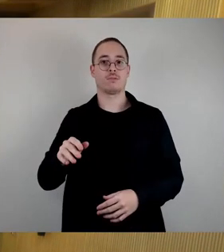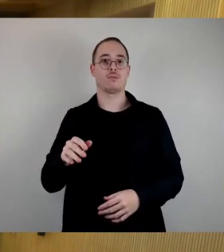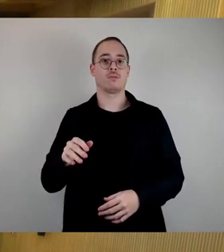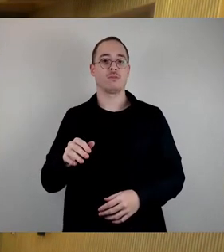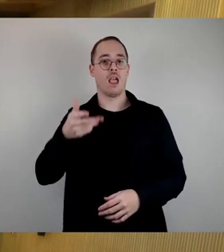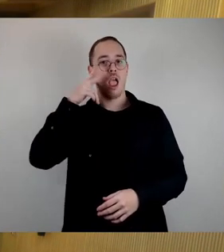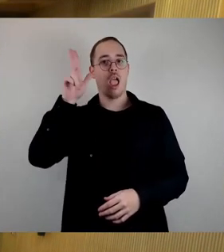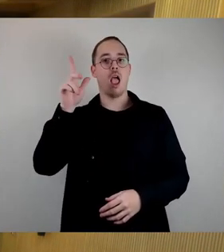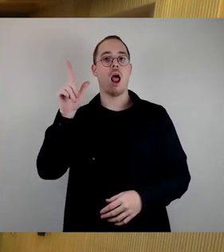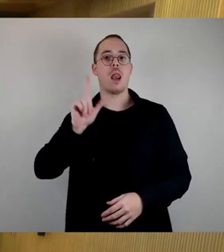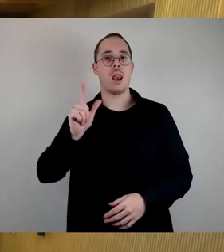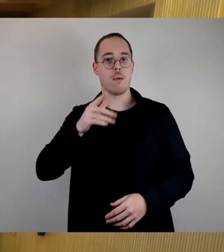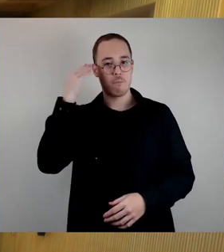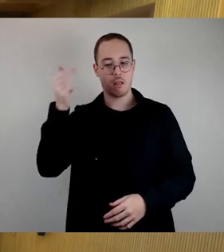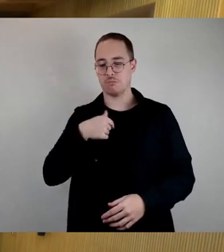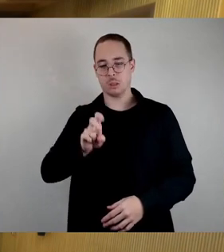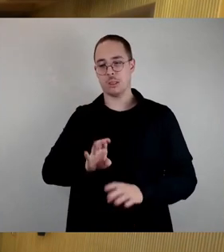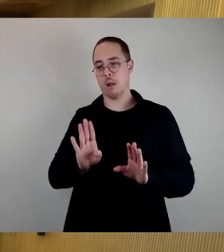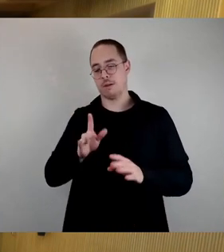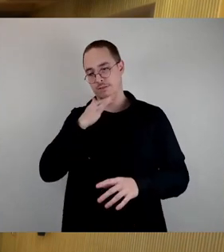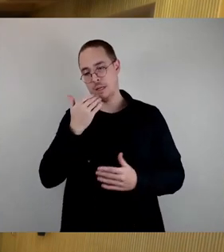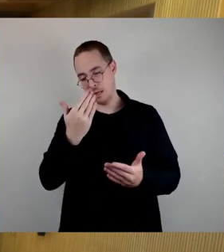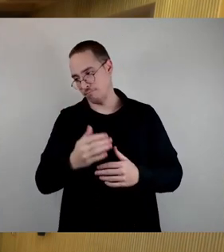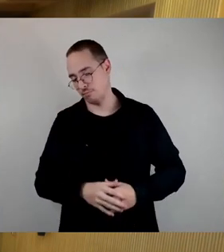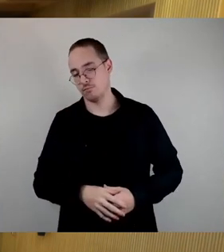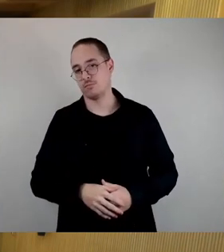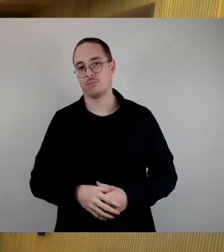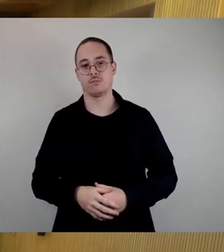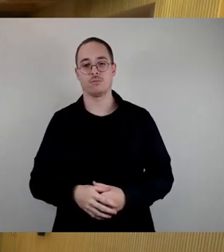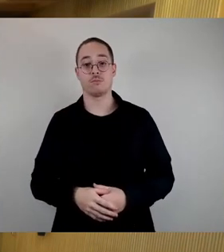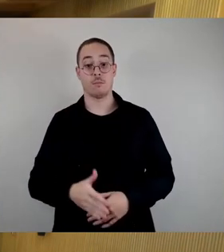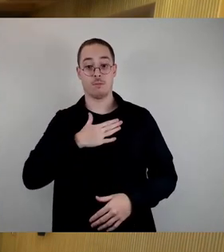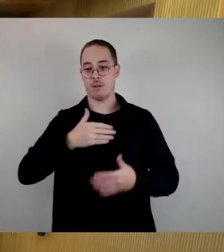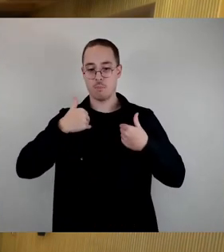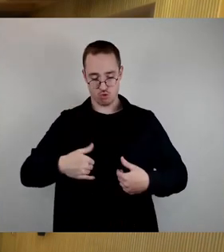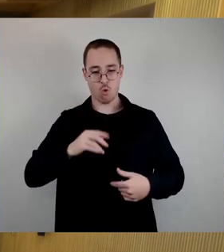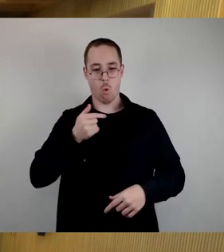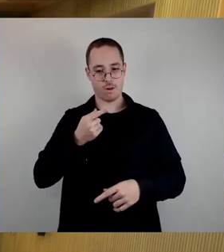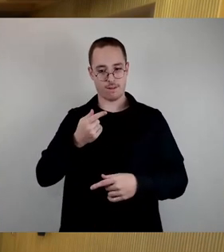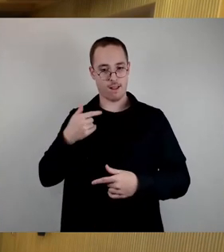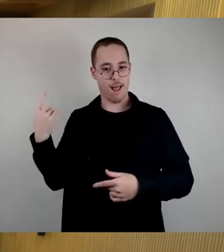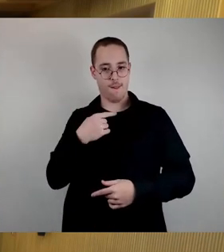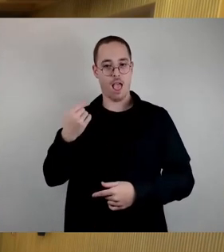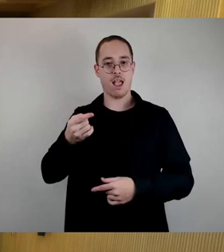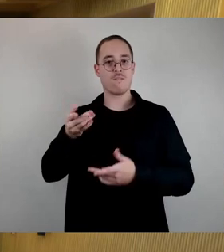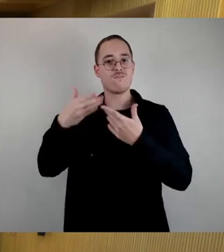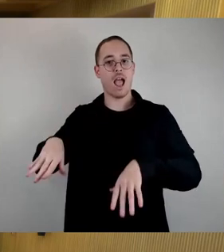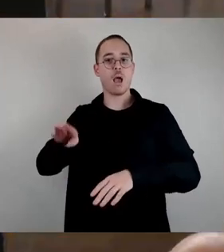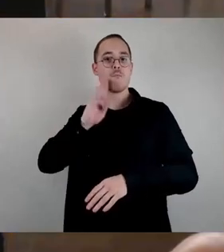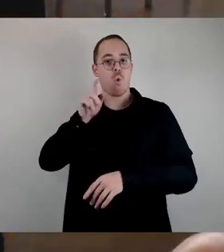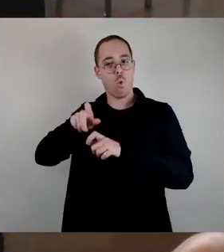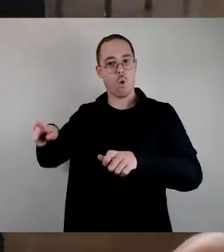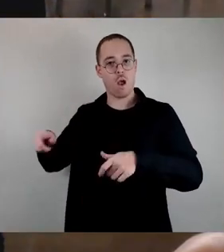Von hier aus machen. Vielen Dank. Also für mich persönlich und für die Freien Bürger ist eine weitere Brücke